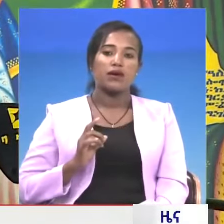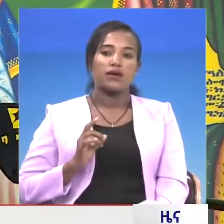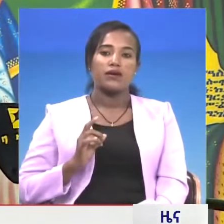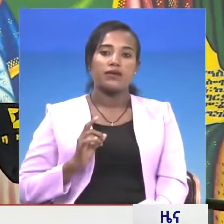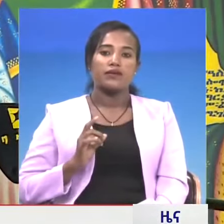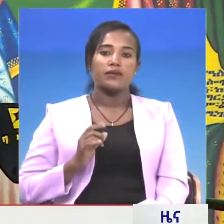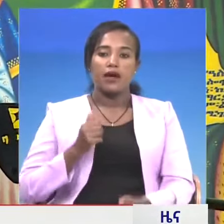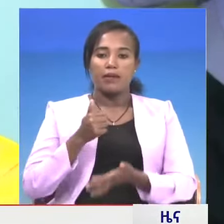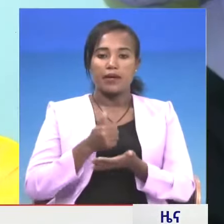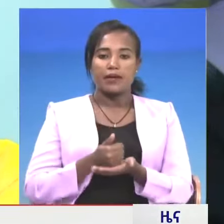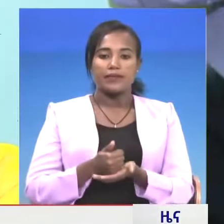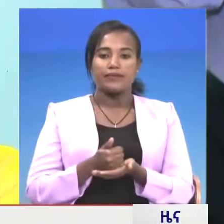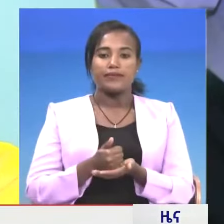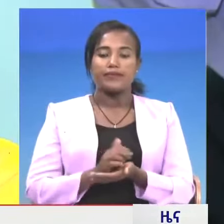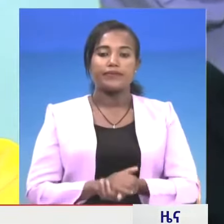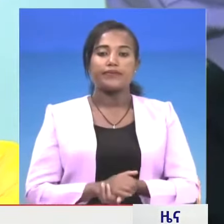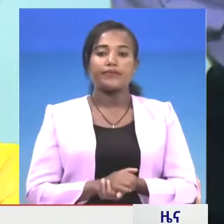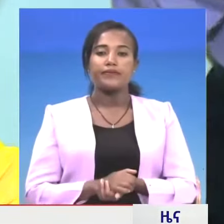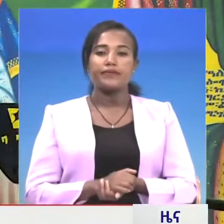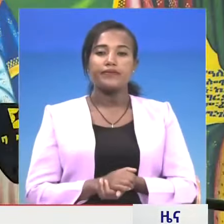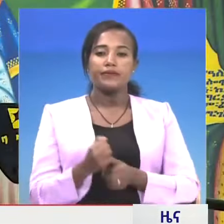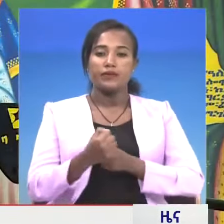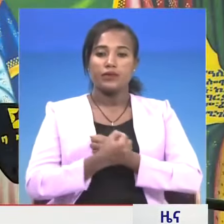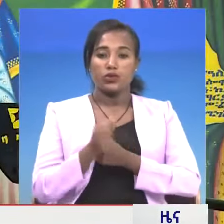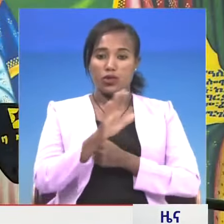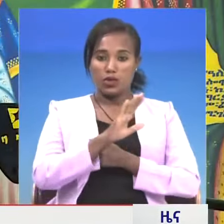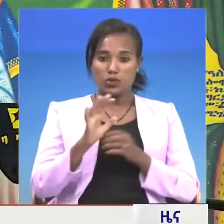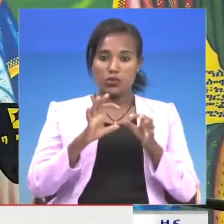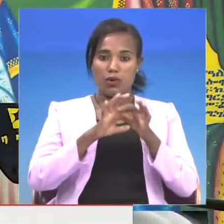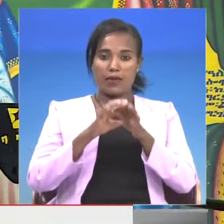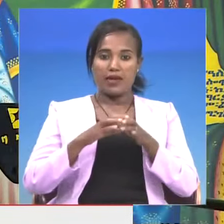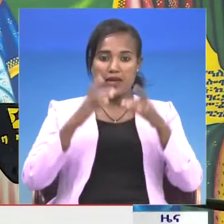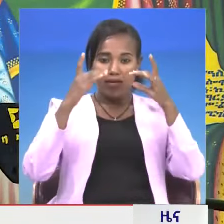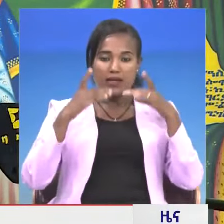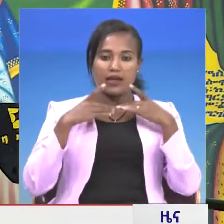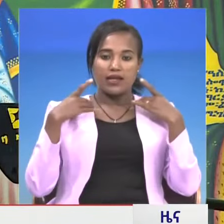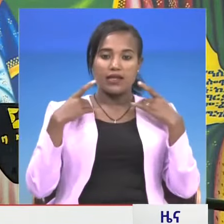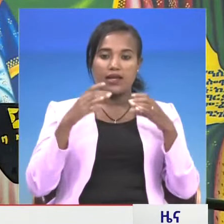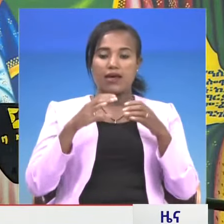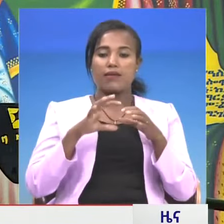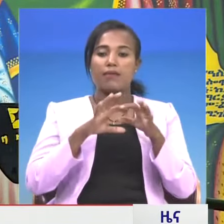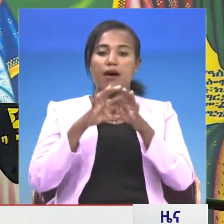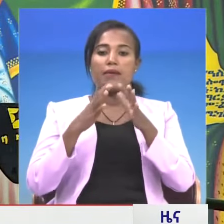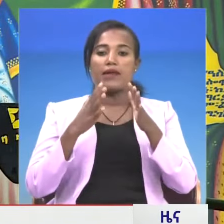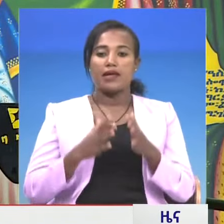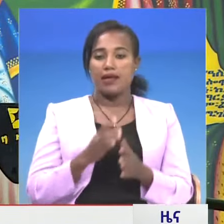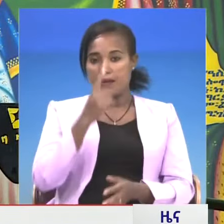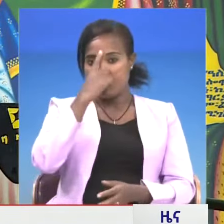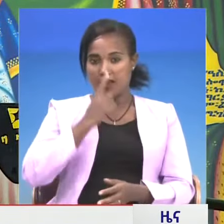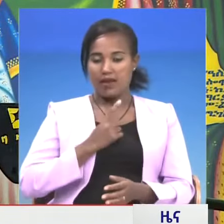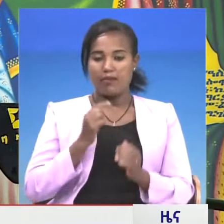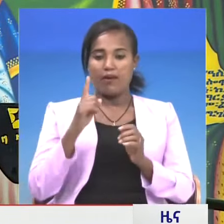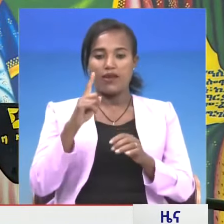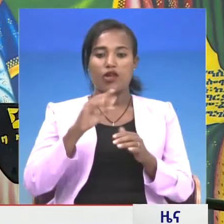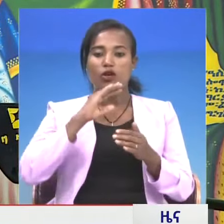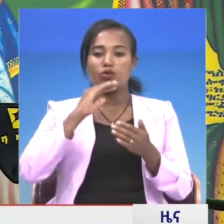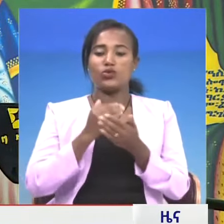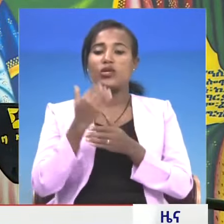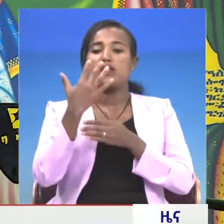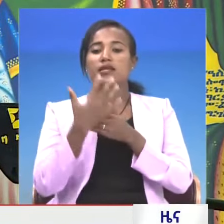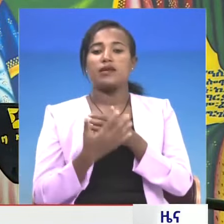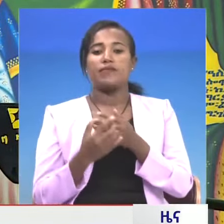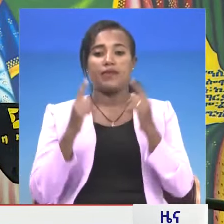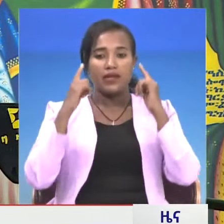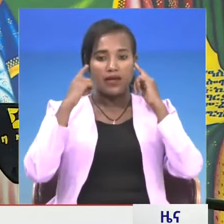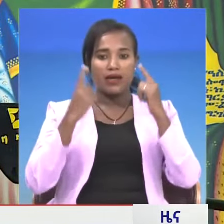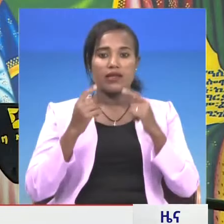አምላክ አሜን። የተወደዳችሁ ማህበረ ካህናትና ማህበረ ምእመናን፣ በአንድያ ልጁ ደም